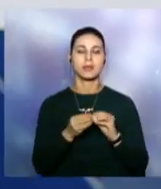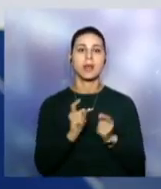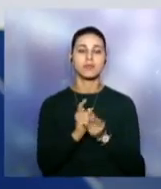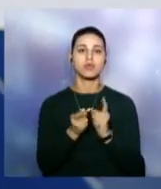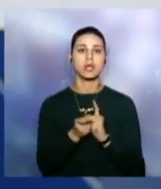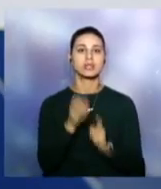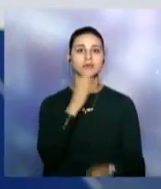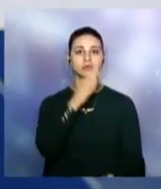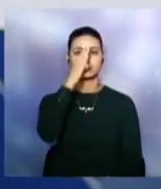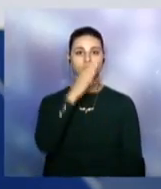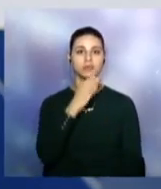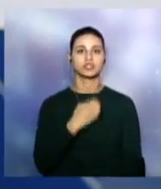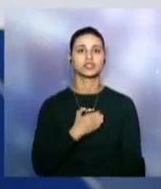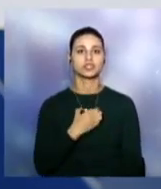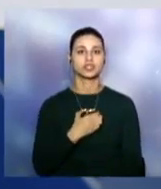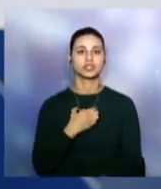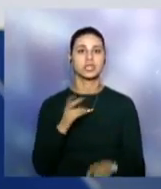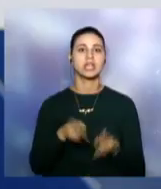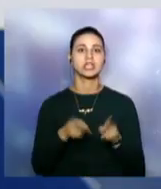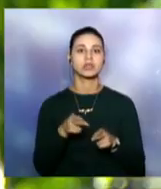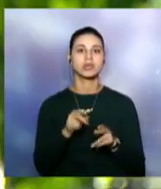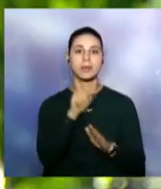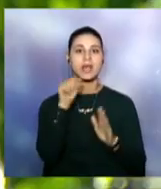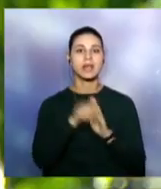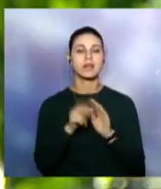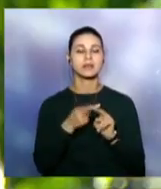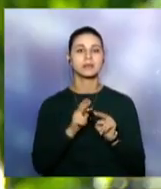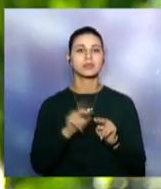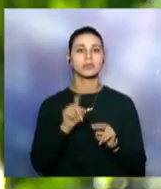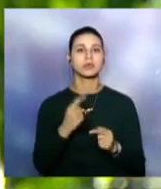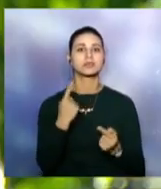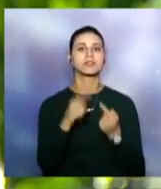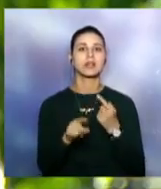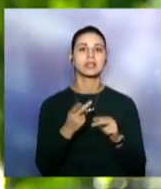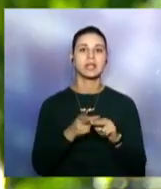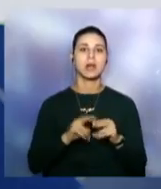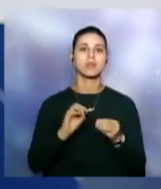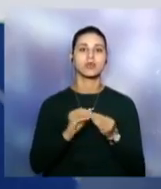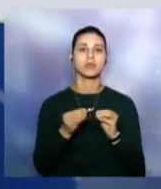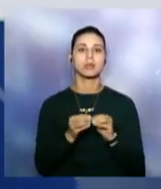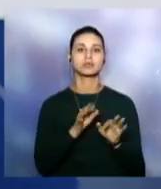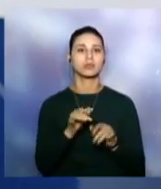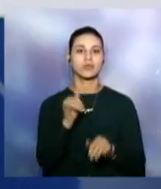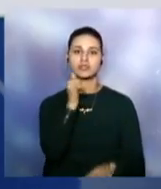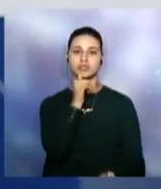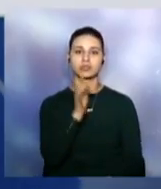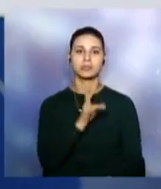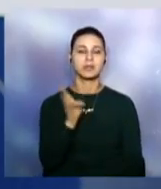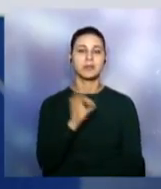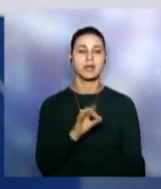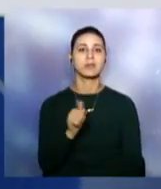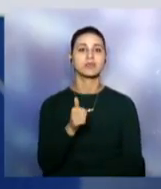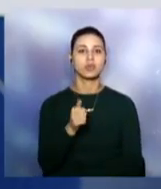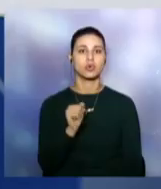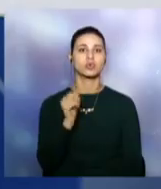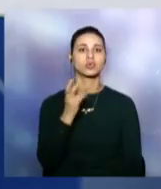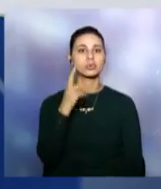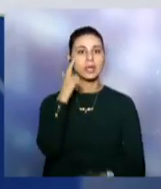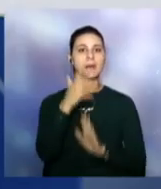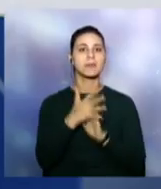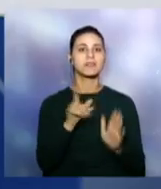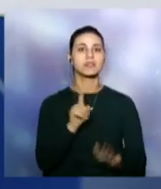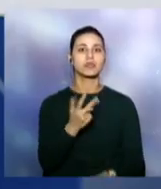მიუხედავად მშობლის შიშისა, ქირურგები ერევიან, იმიტომ რომ სხვაგვარად ამ პრობლემის მოგვარება შეუძლებელია. მაგრამ როგორ უნდა მივხვდეთ,